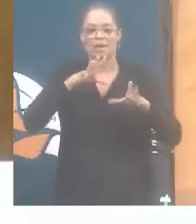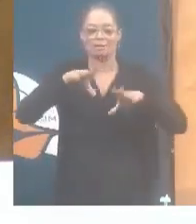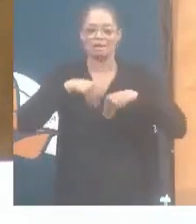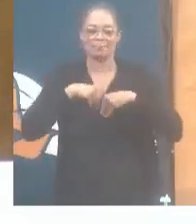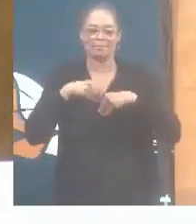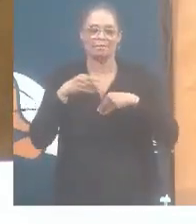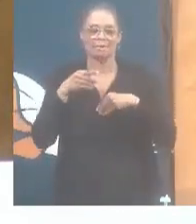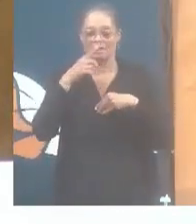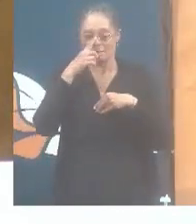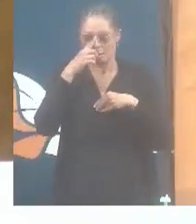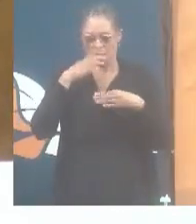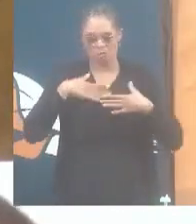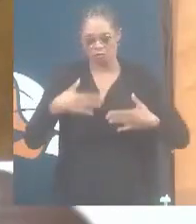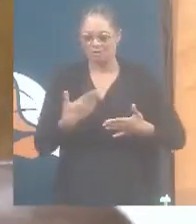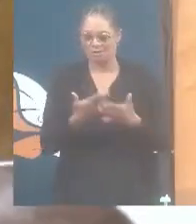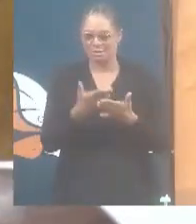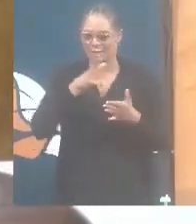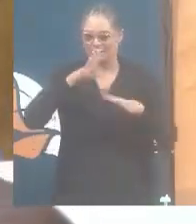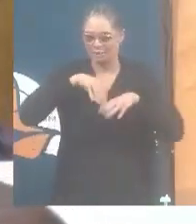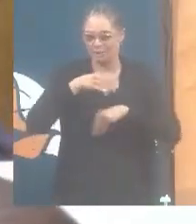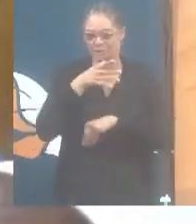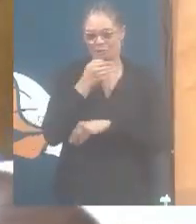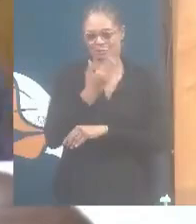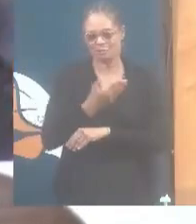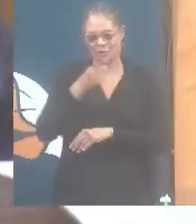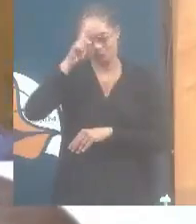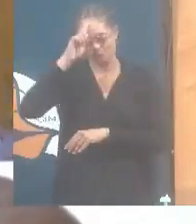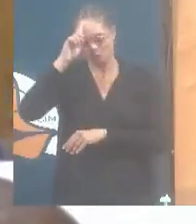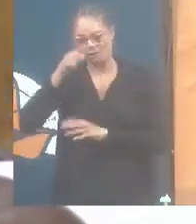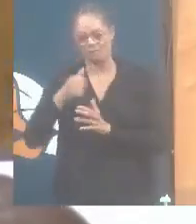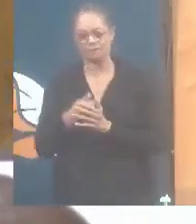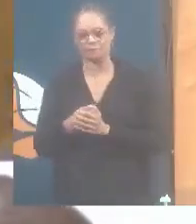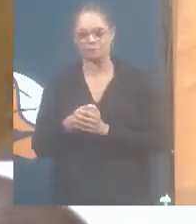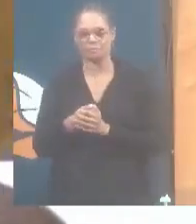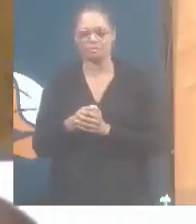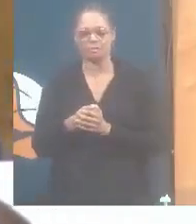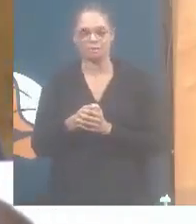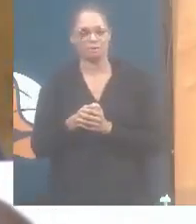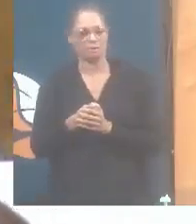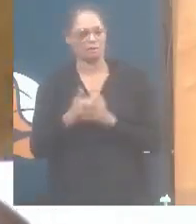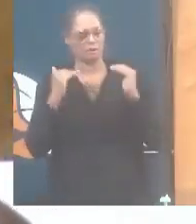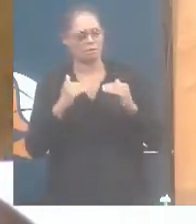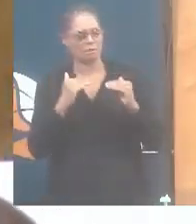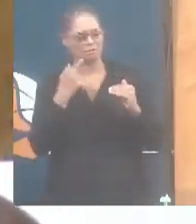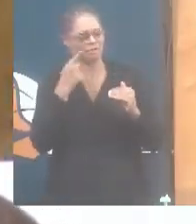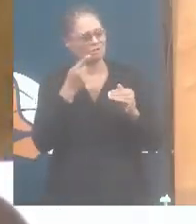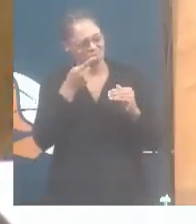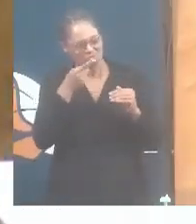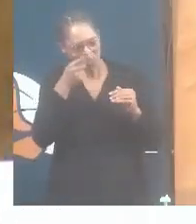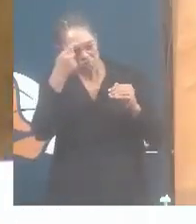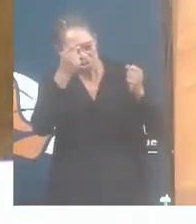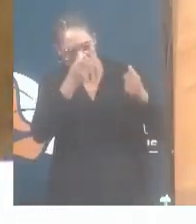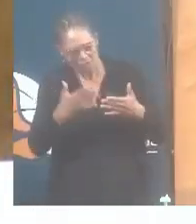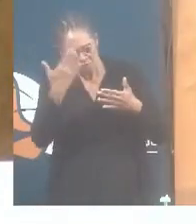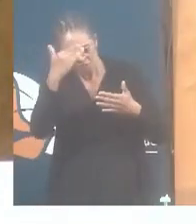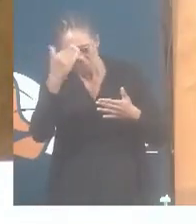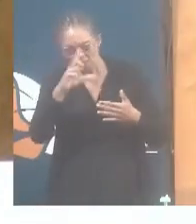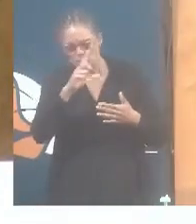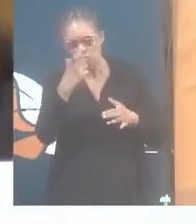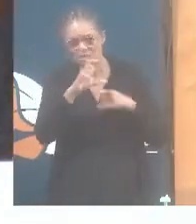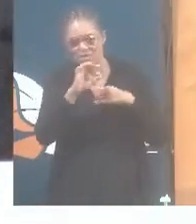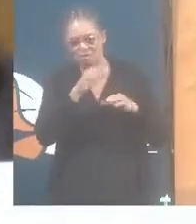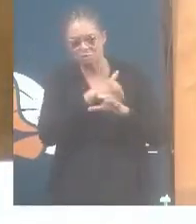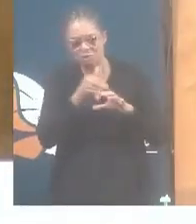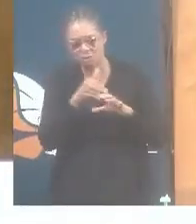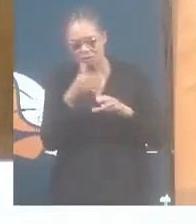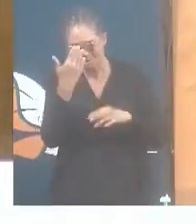aujourd'hui accepter. Non, parce que vous-même, on se demande même si vous maîtrisez ce chiffre-là de 250 millions. Puisque